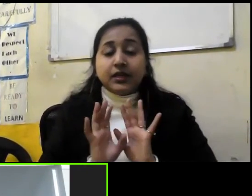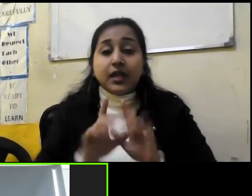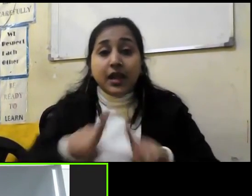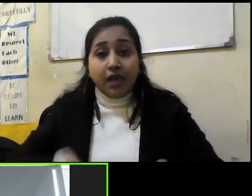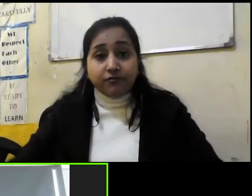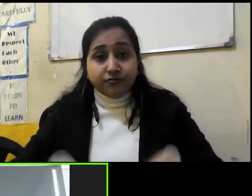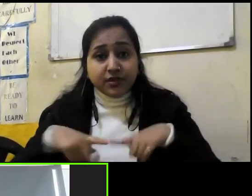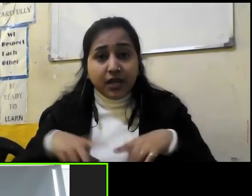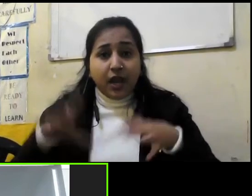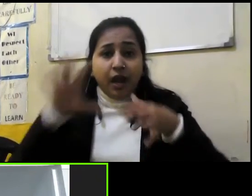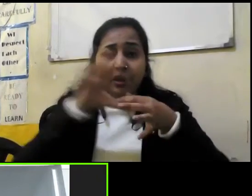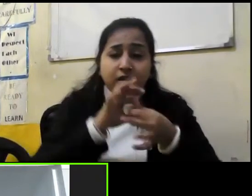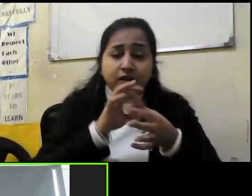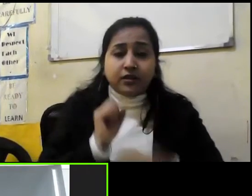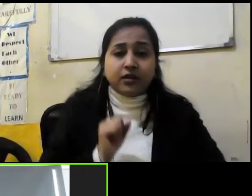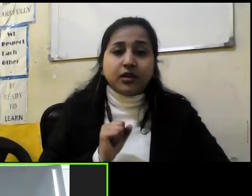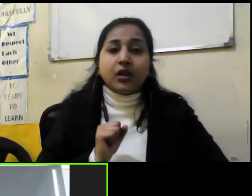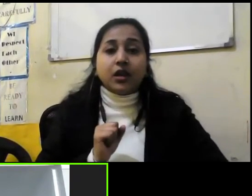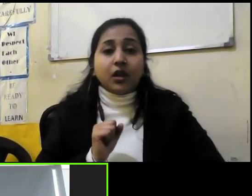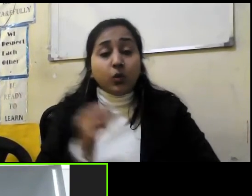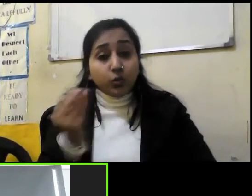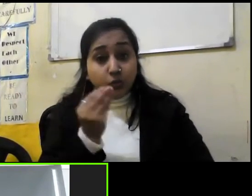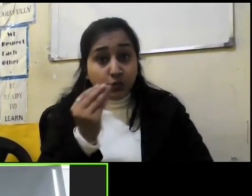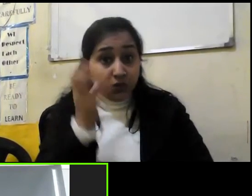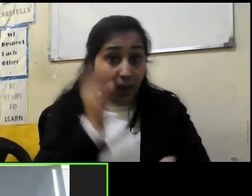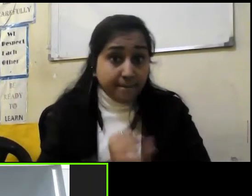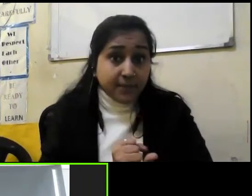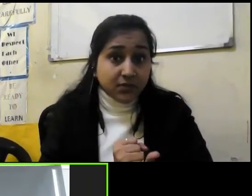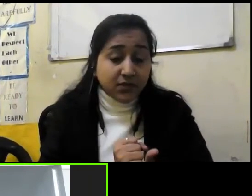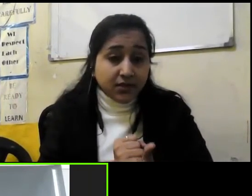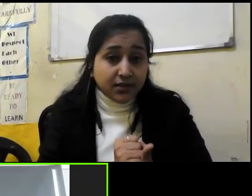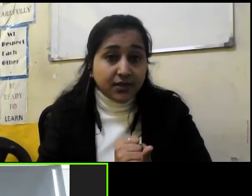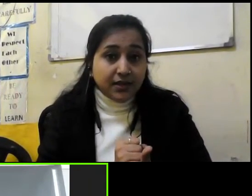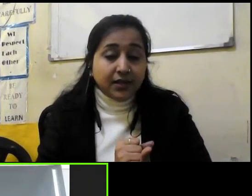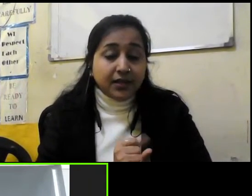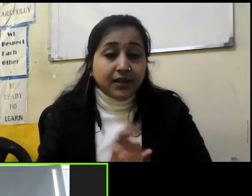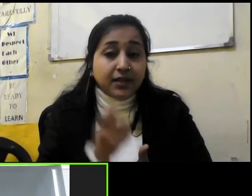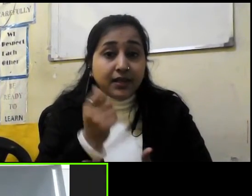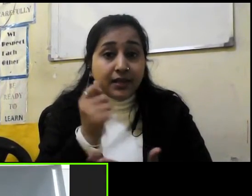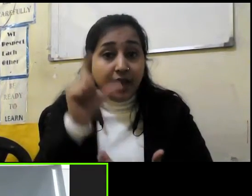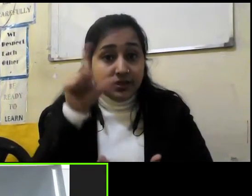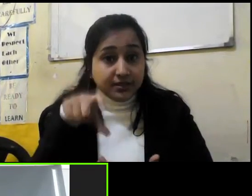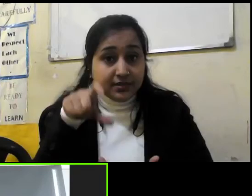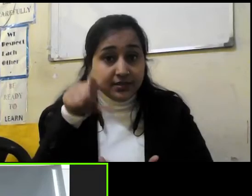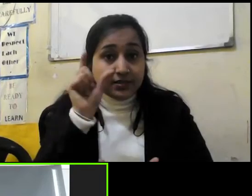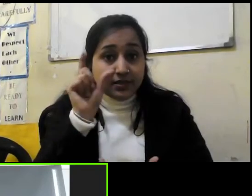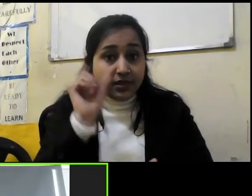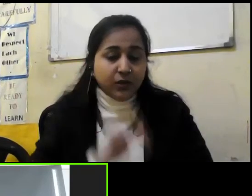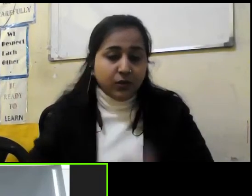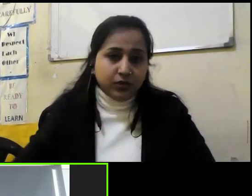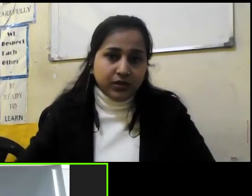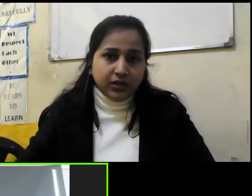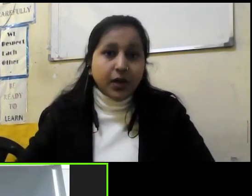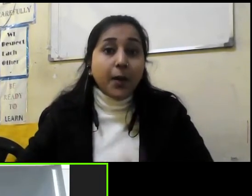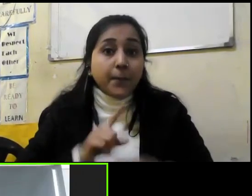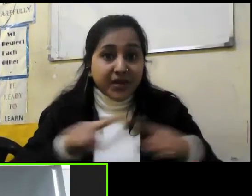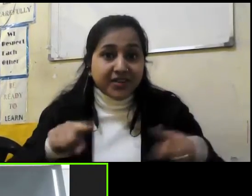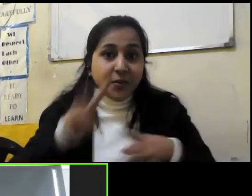है, उसके लिए कंपल्सरी लाइसेंस होता है और लाइसेंस फ्री भी हो सकता है. सो लेकिन पेटेंट करना जरूरी है.